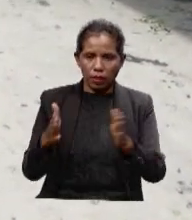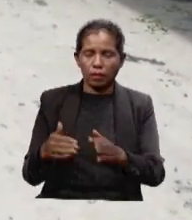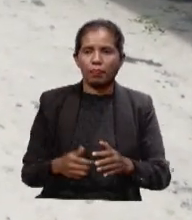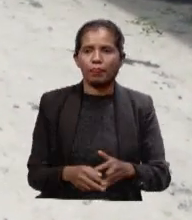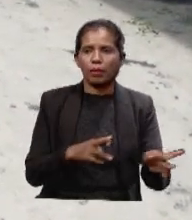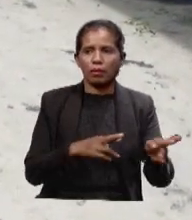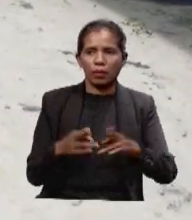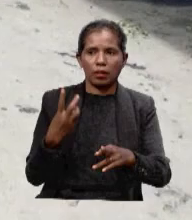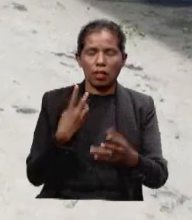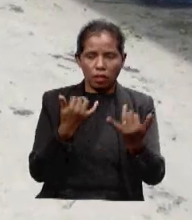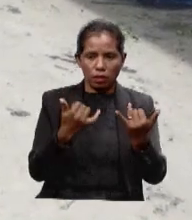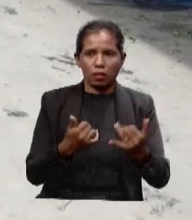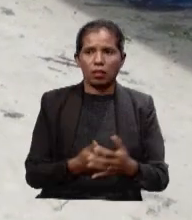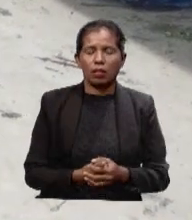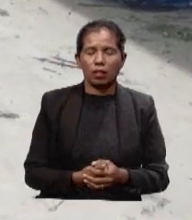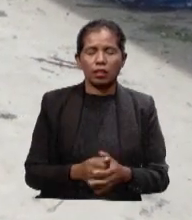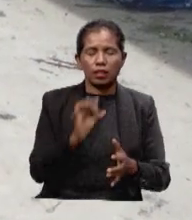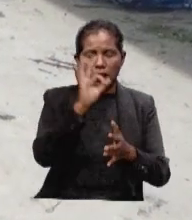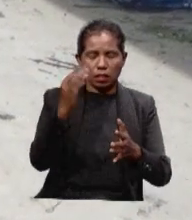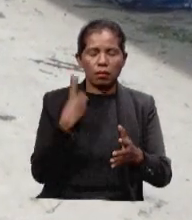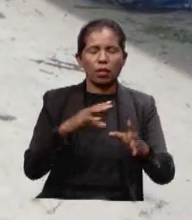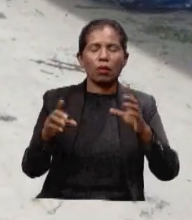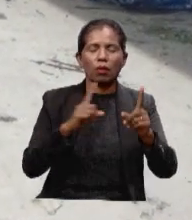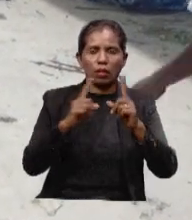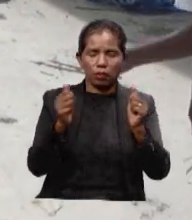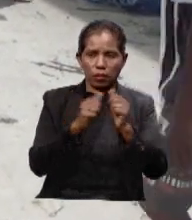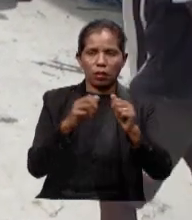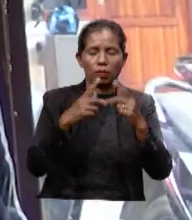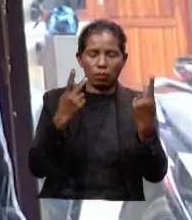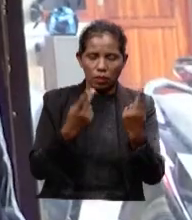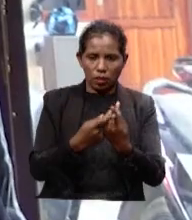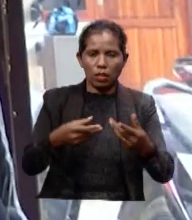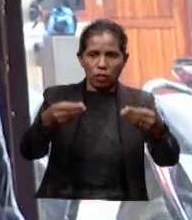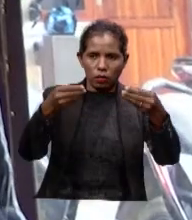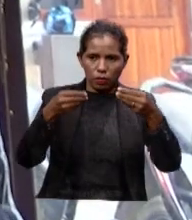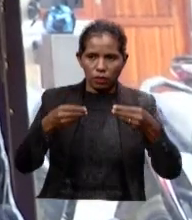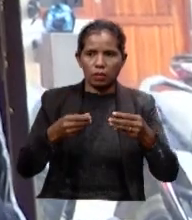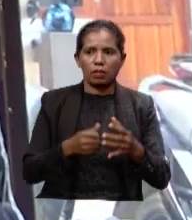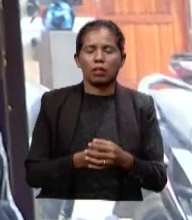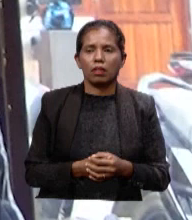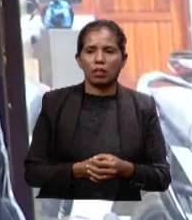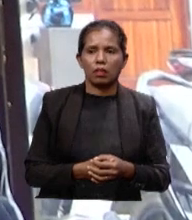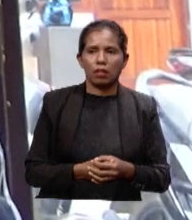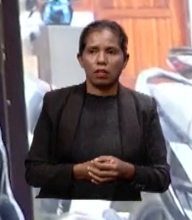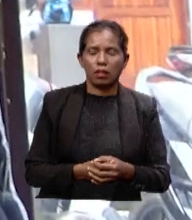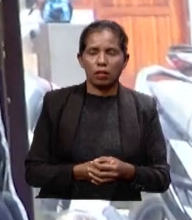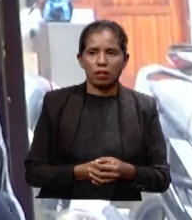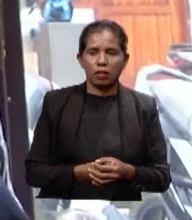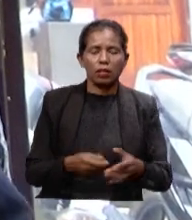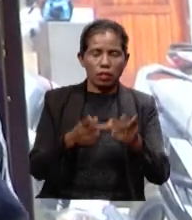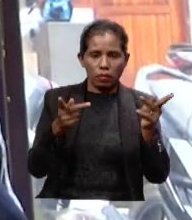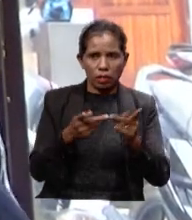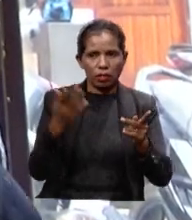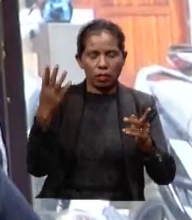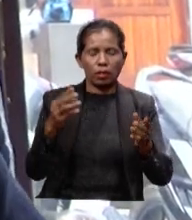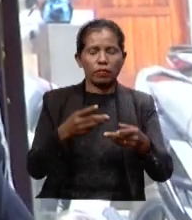garanti tambah orang mak pindah hari pindah ke sistem ram koran sam ikumpanya mas ini foh hela nya ma permintaan bayar aja berat ini ini apa mas hati